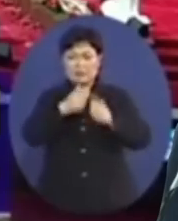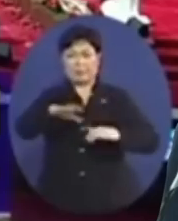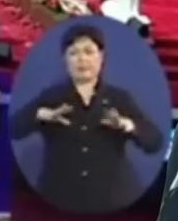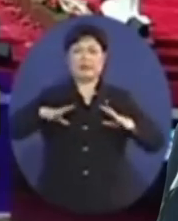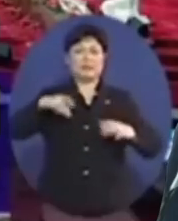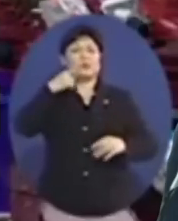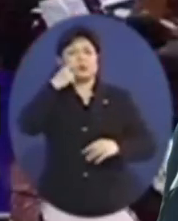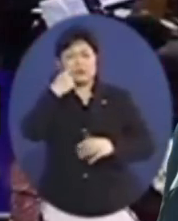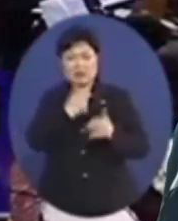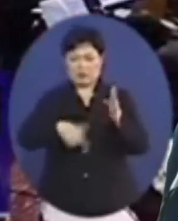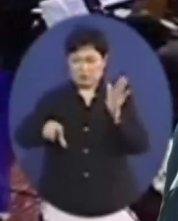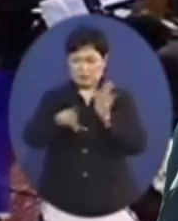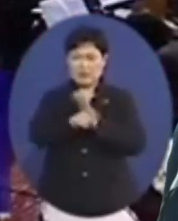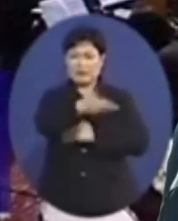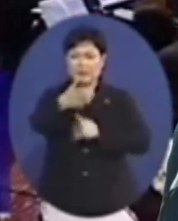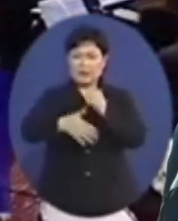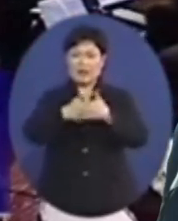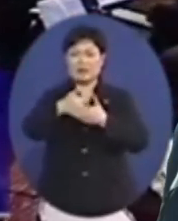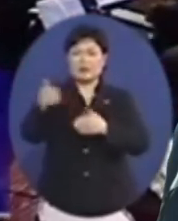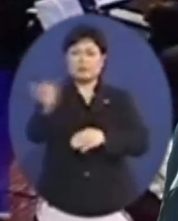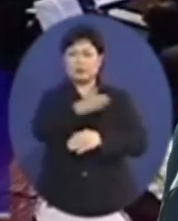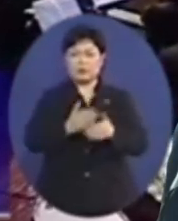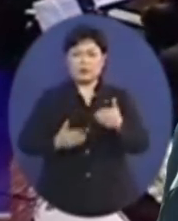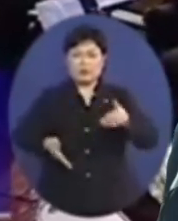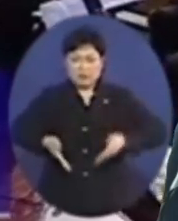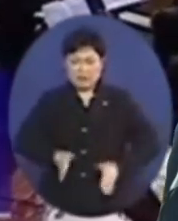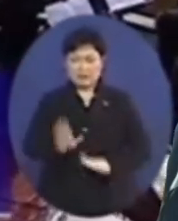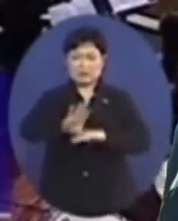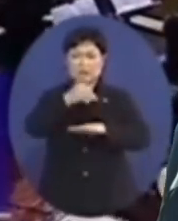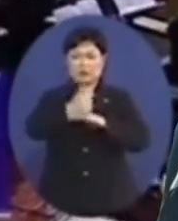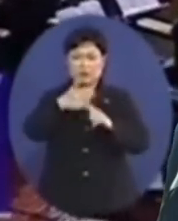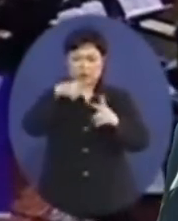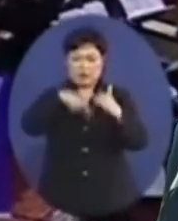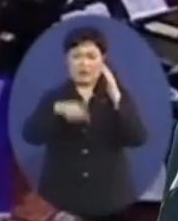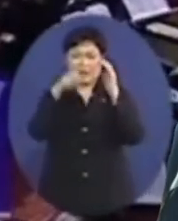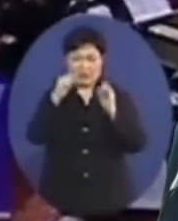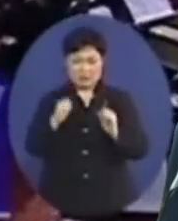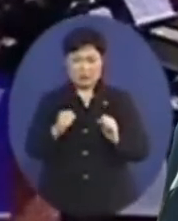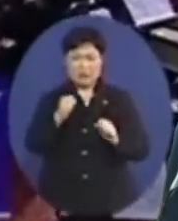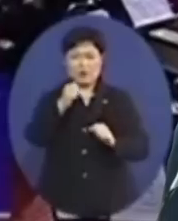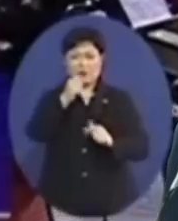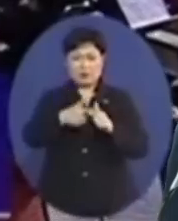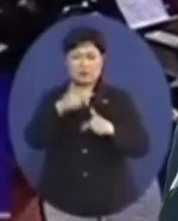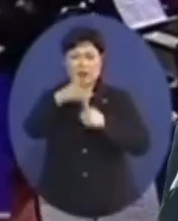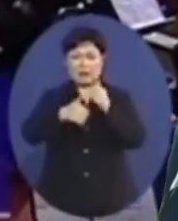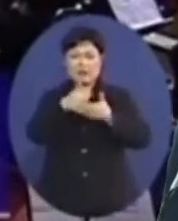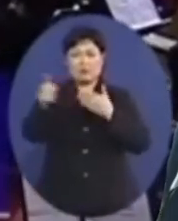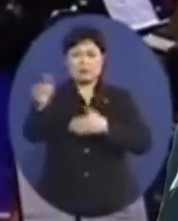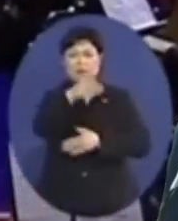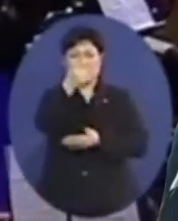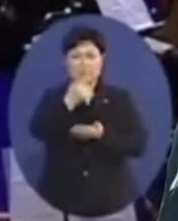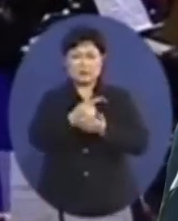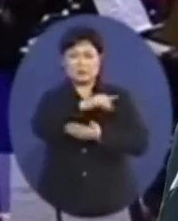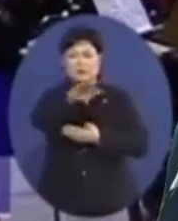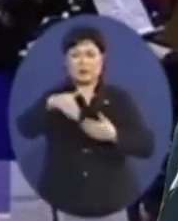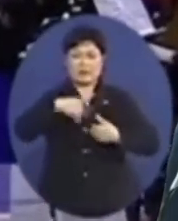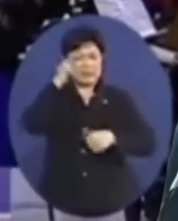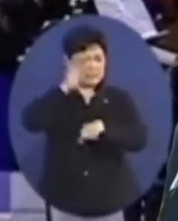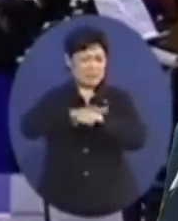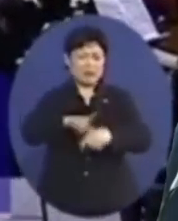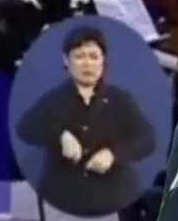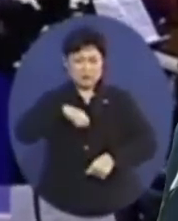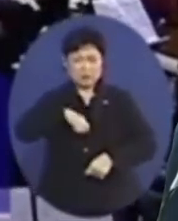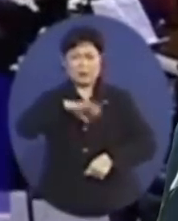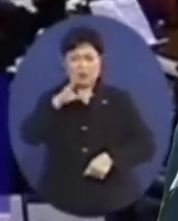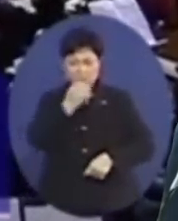못하게 하려 하십니다. 너희는 하나님께로부터 나서 그리스도 예수 안에 있고 예수는 하나님께로부터 나와서 우리에게 지혜와 의로움과